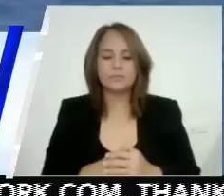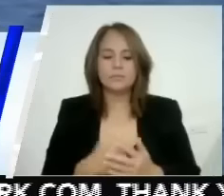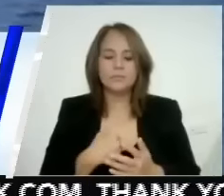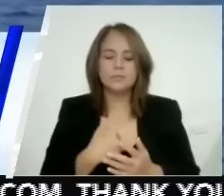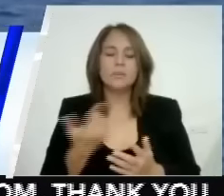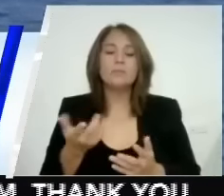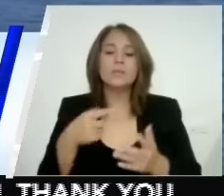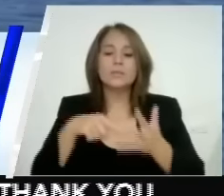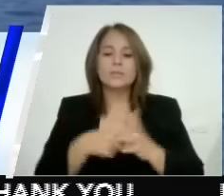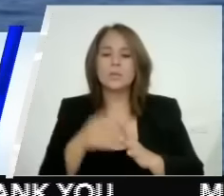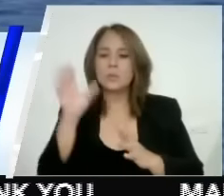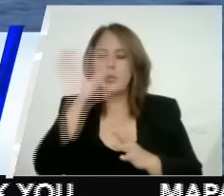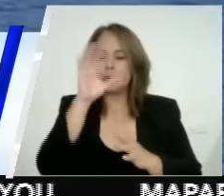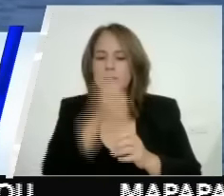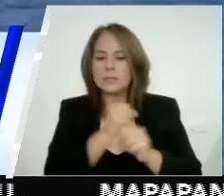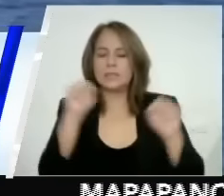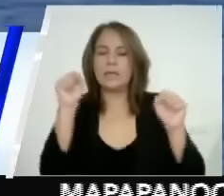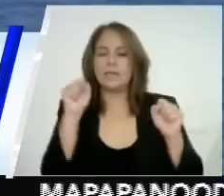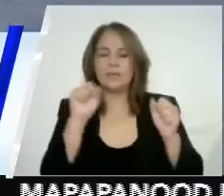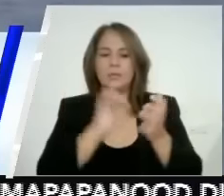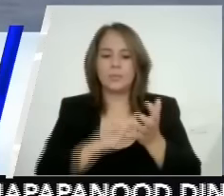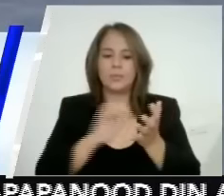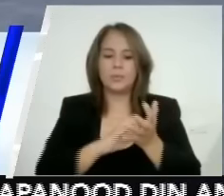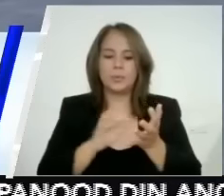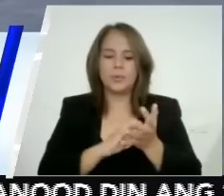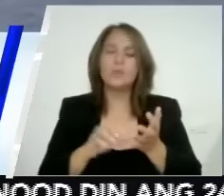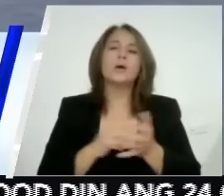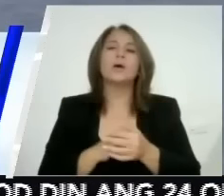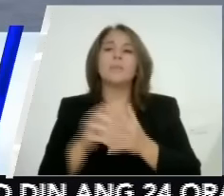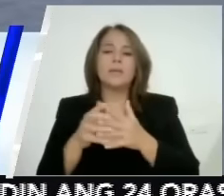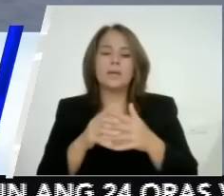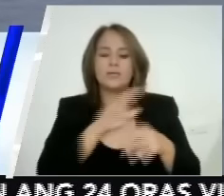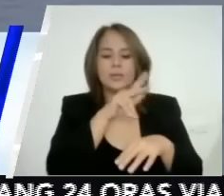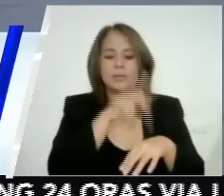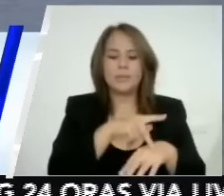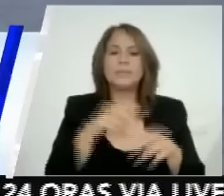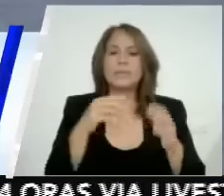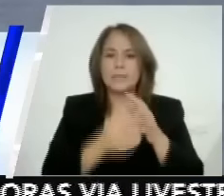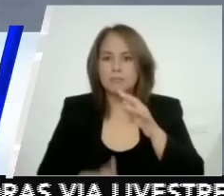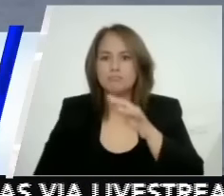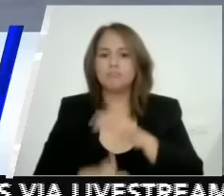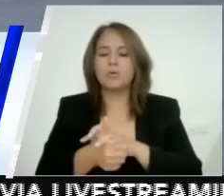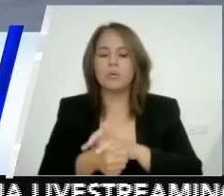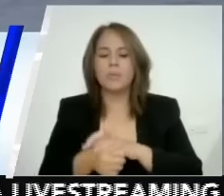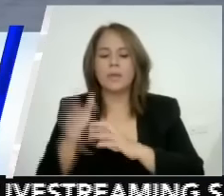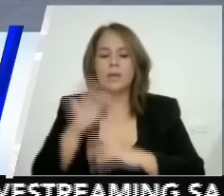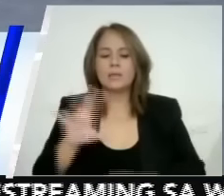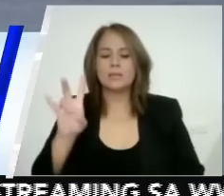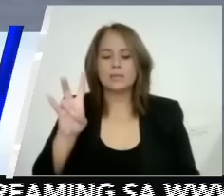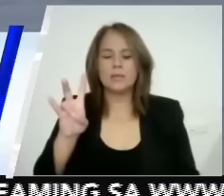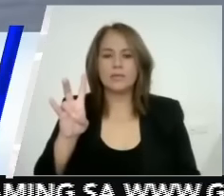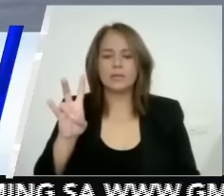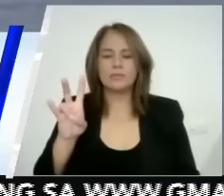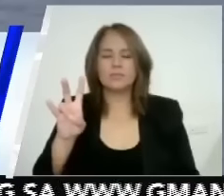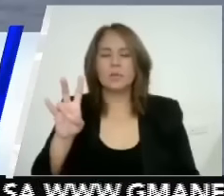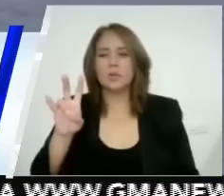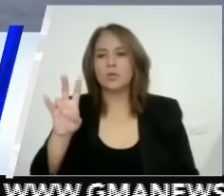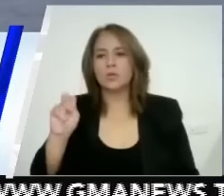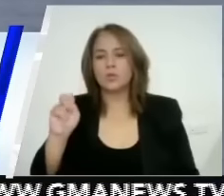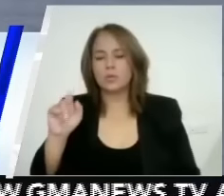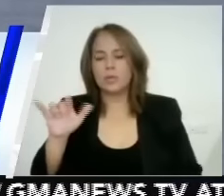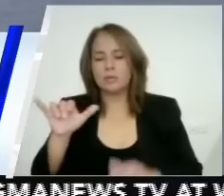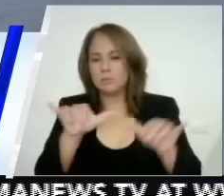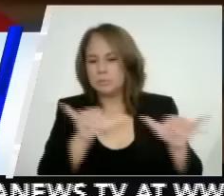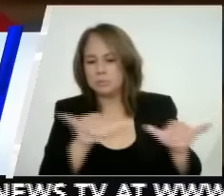and rescue exercise sa pagitan ng Pilipinas at Amerika, muling sumulpot sa layong 7 nautical miles ang isang surveillance warship